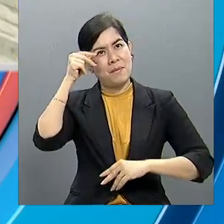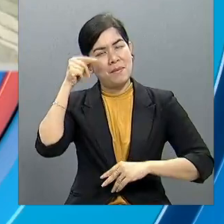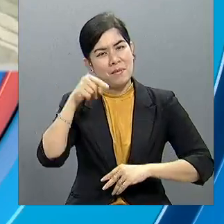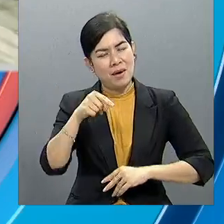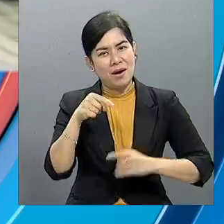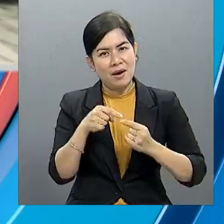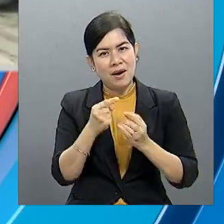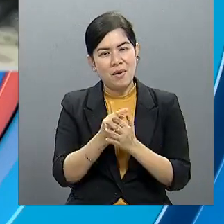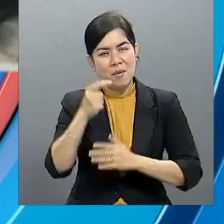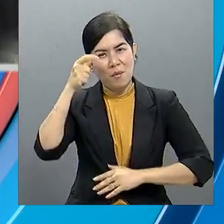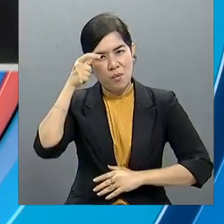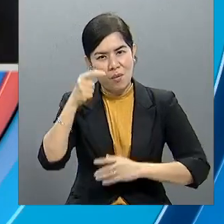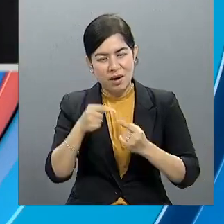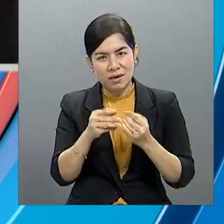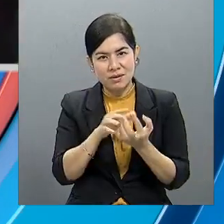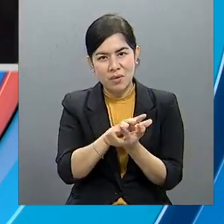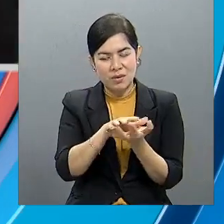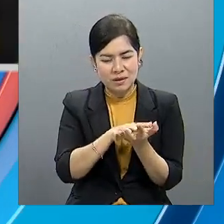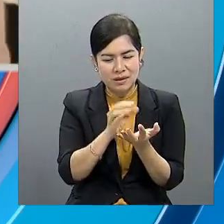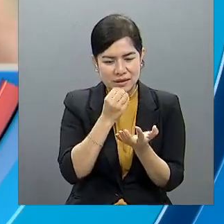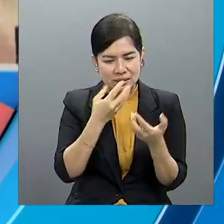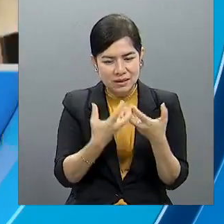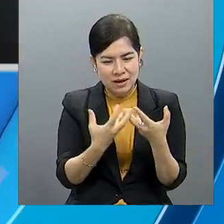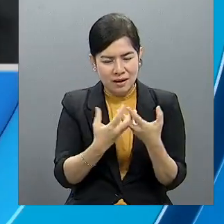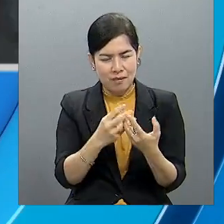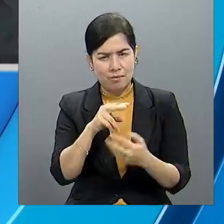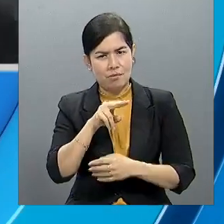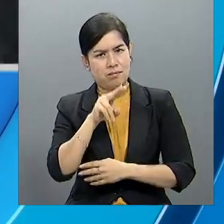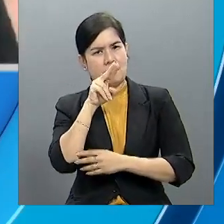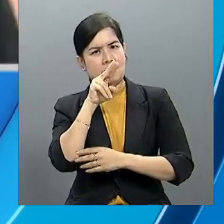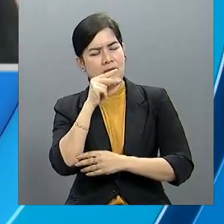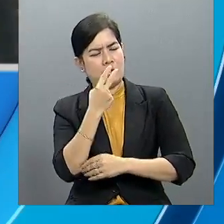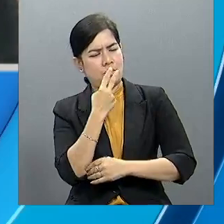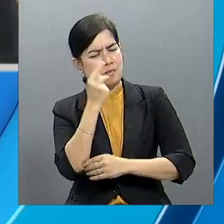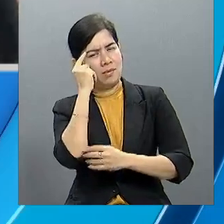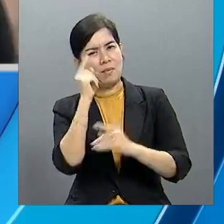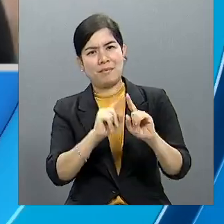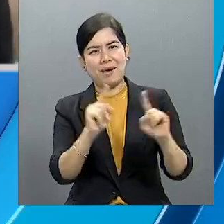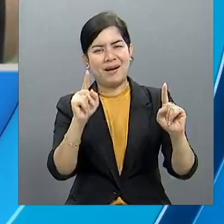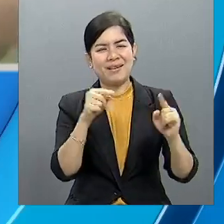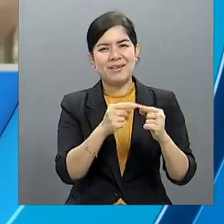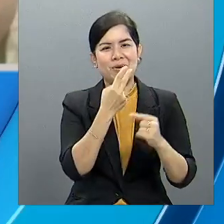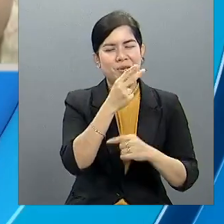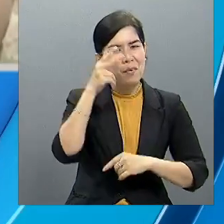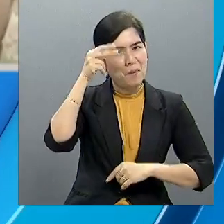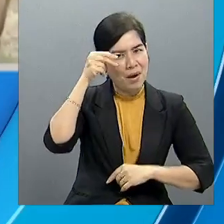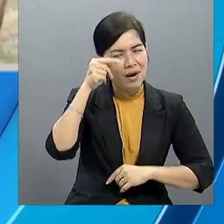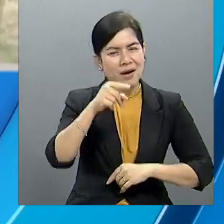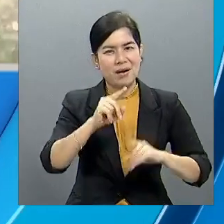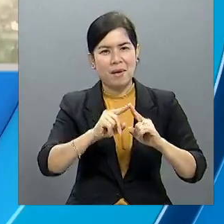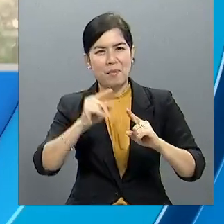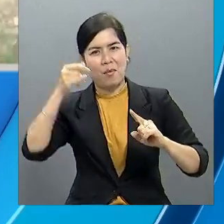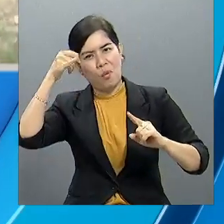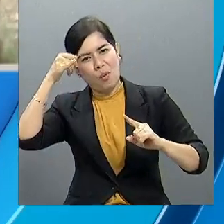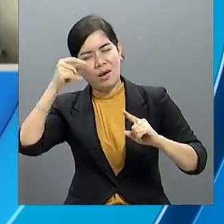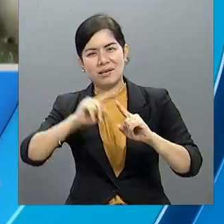้าขึมา อยู่ทามกลางฝูงวงแล้หนไป ทำไมหนาตาแปลกไปมนจะมีแบบจงหวะ นั่เหมือนกันแต่เปนภาพ